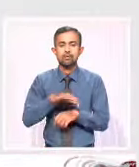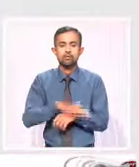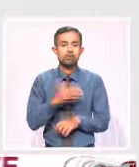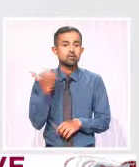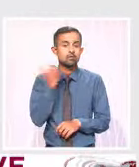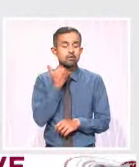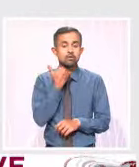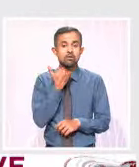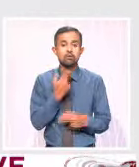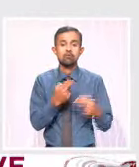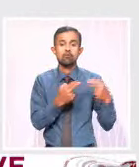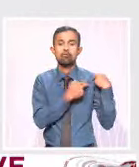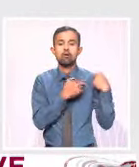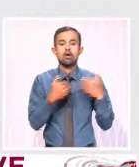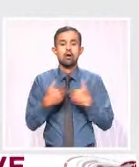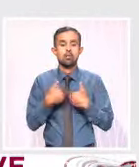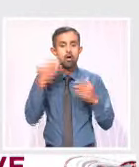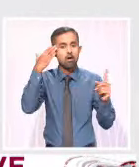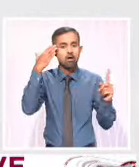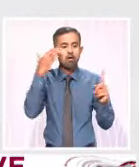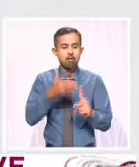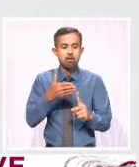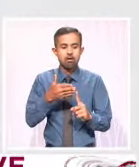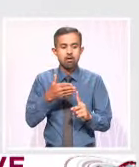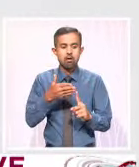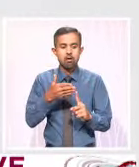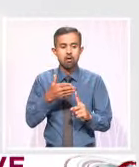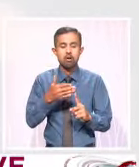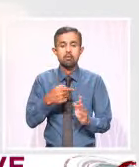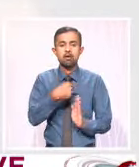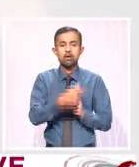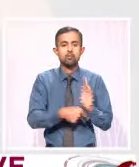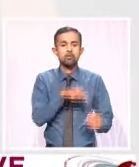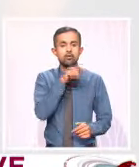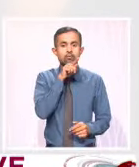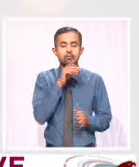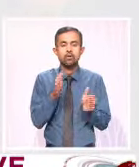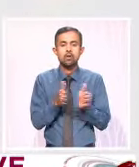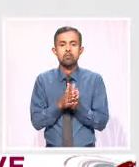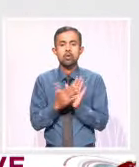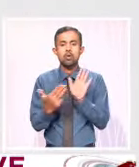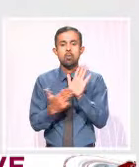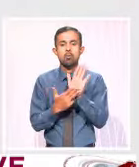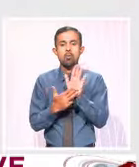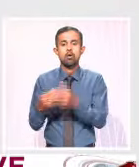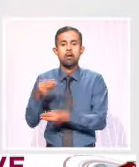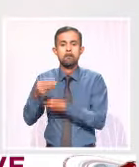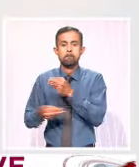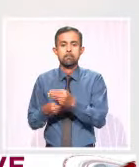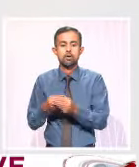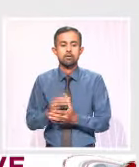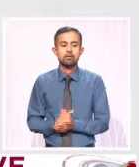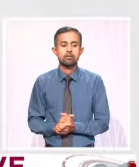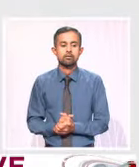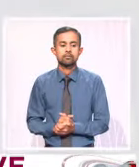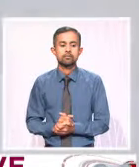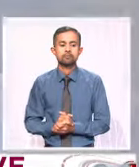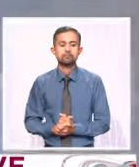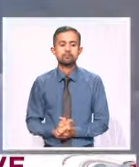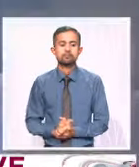ඩෙංගු වගකීම අපේ අරමුණයි. ජාතික රූපවාහිනිය සමග මෝටින්.